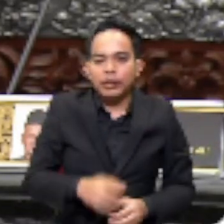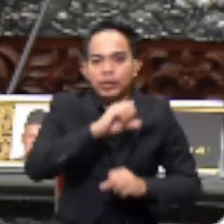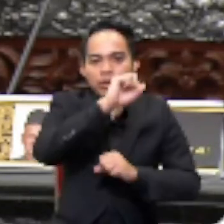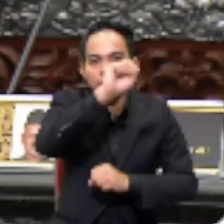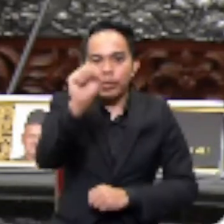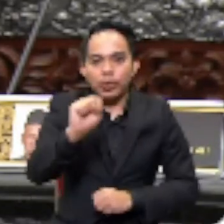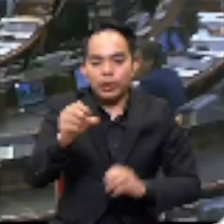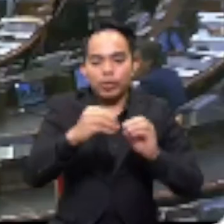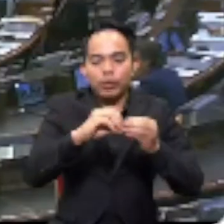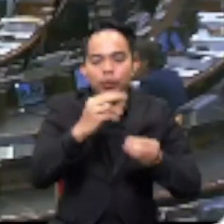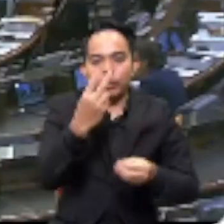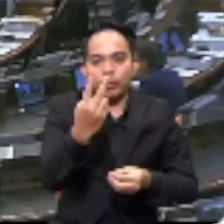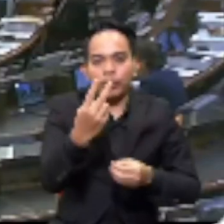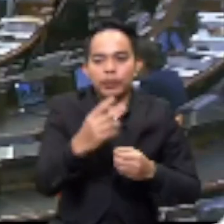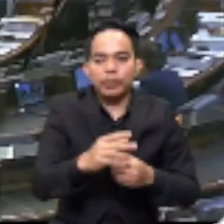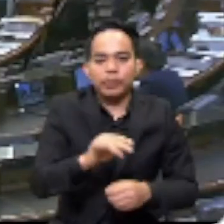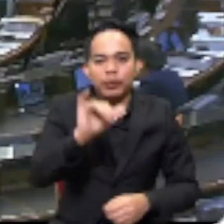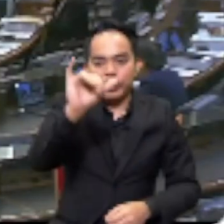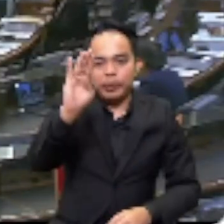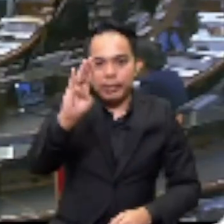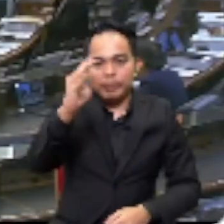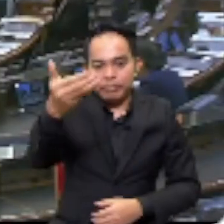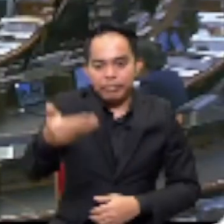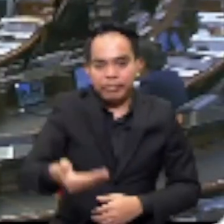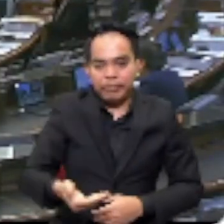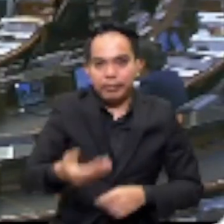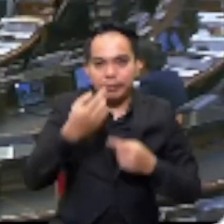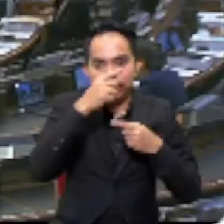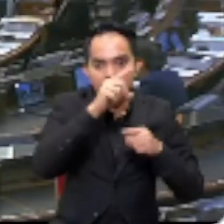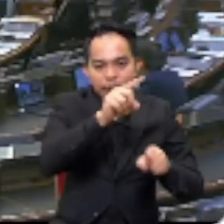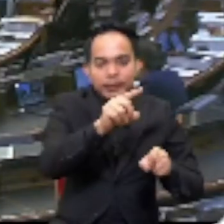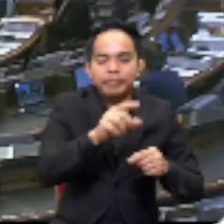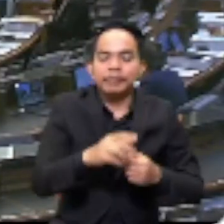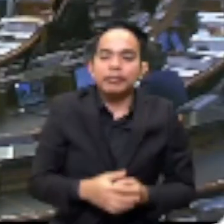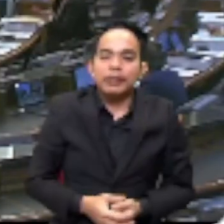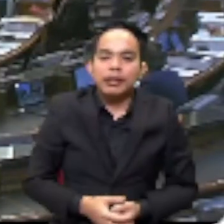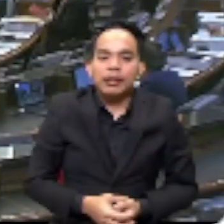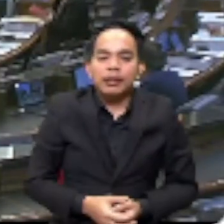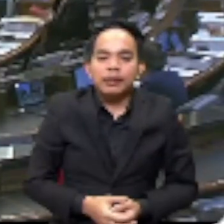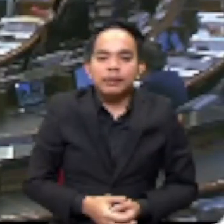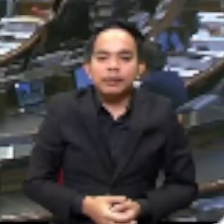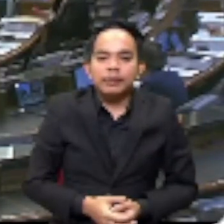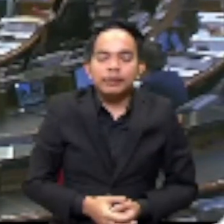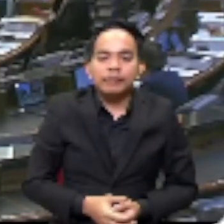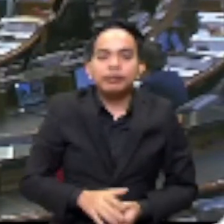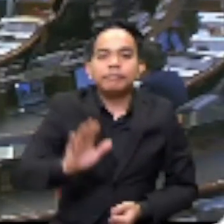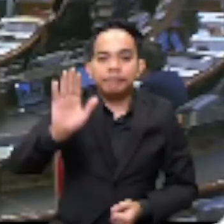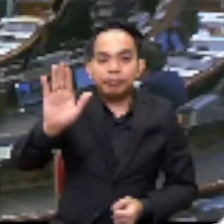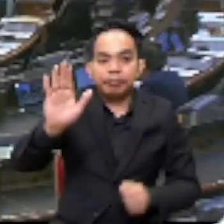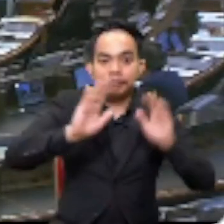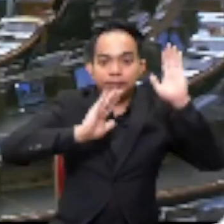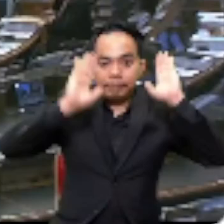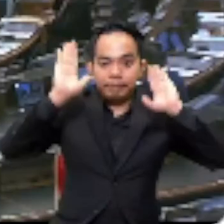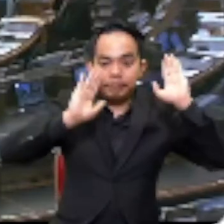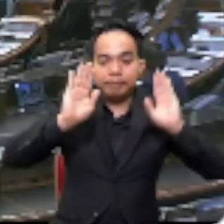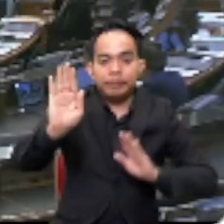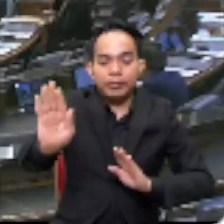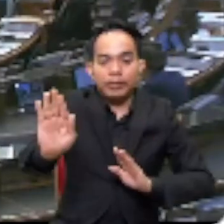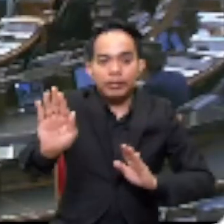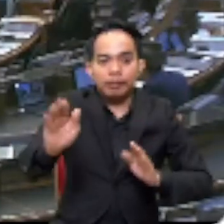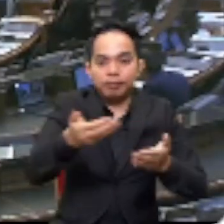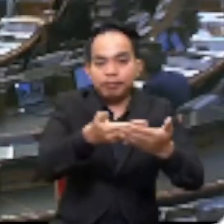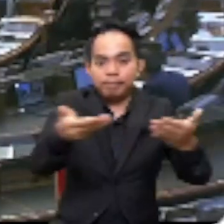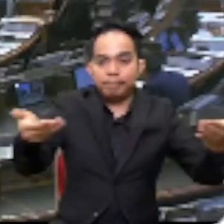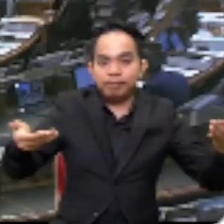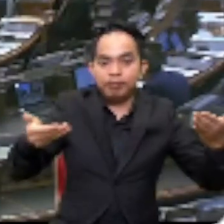dua yang berhormat menteri untuk jawapan salam Malaysia Madani Datuk tuan yang di-pertua kepada